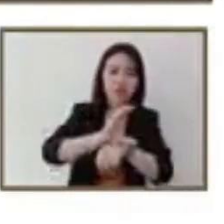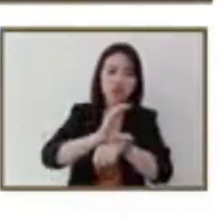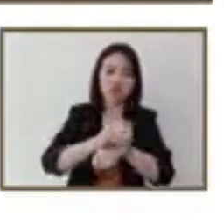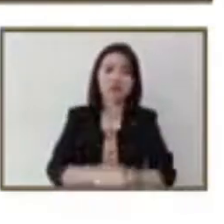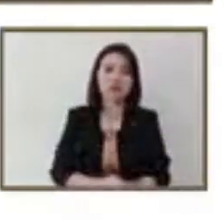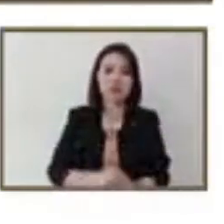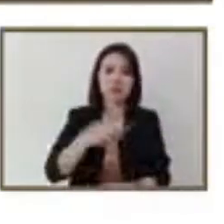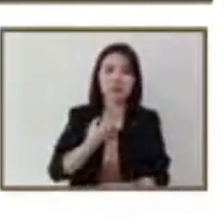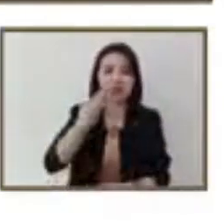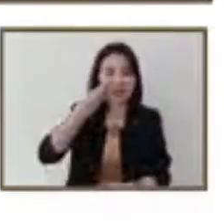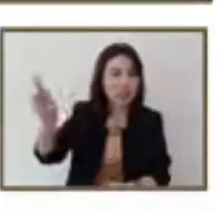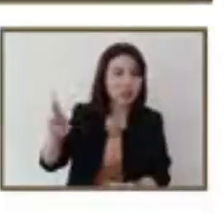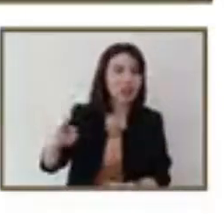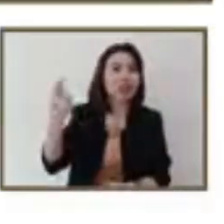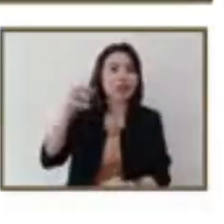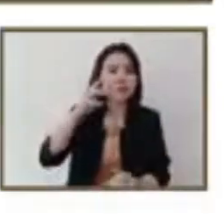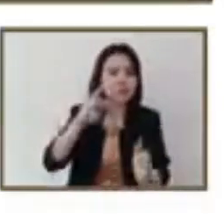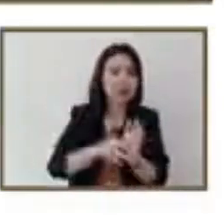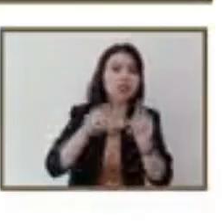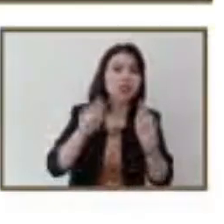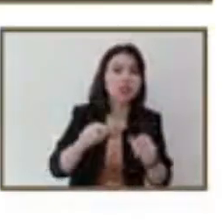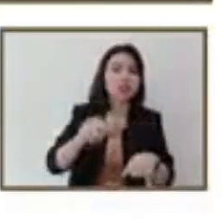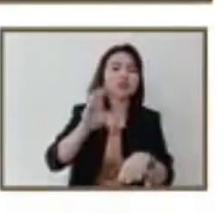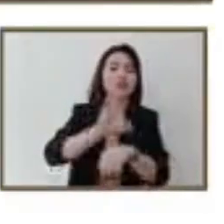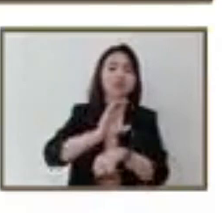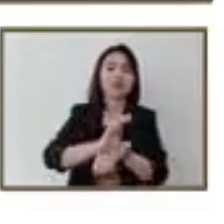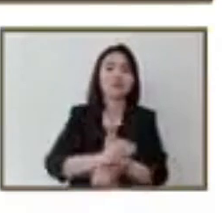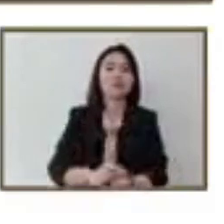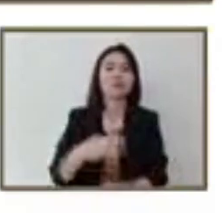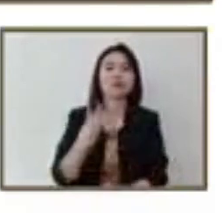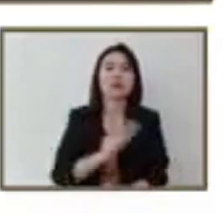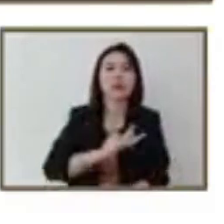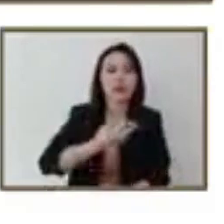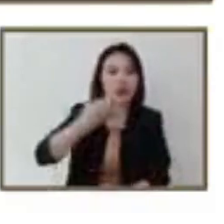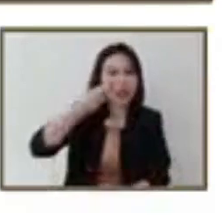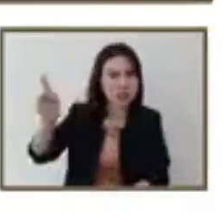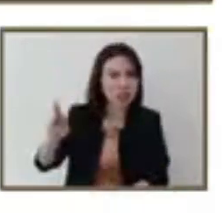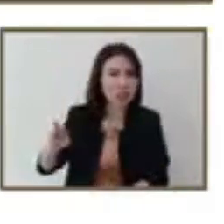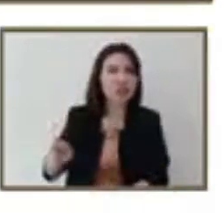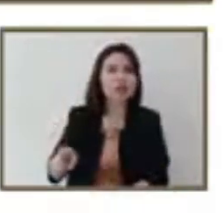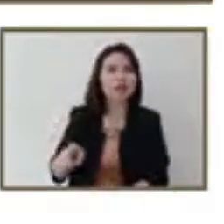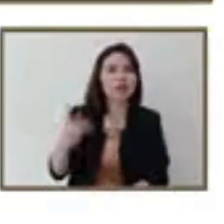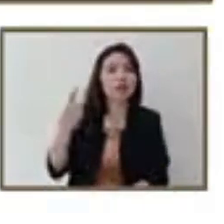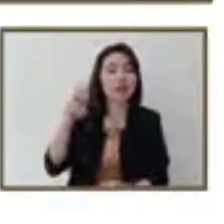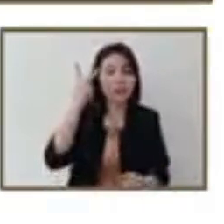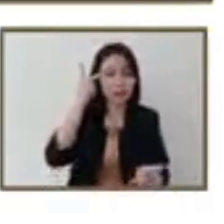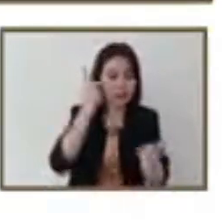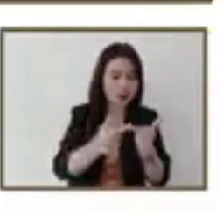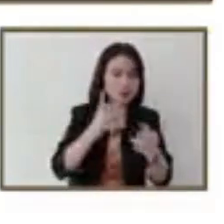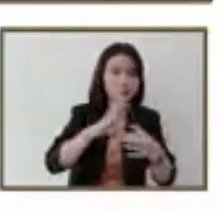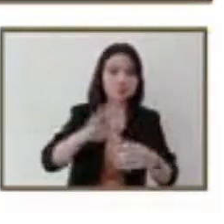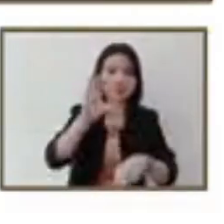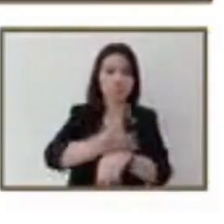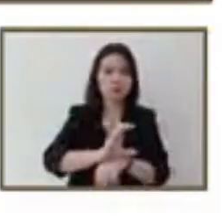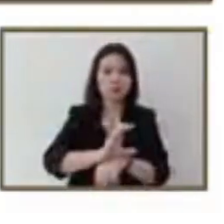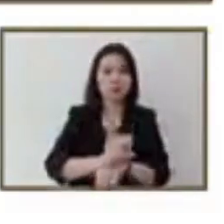You're missing the message of the church. You're missing the purpose of the church. You're missing